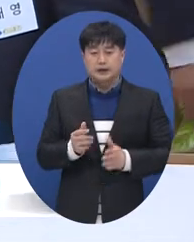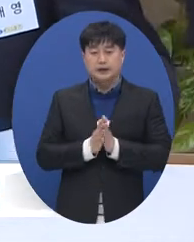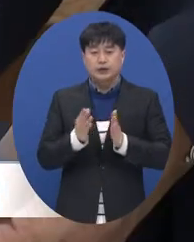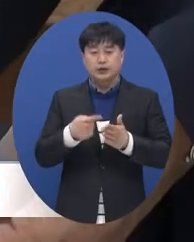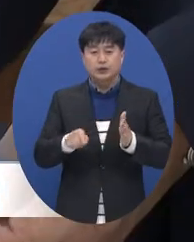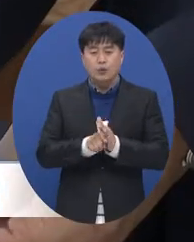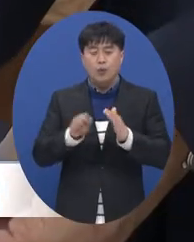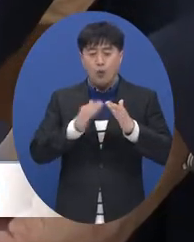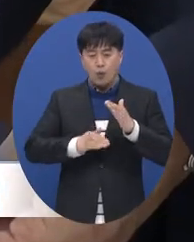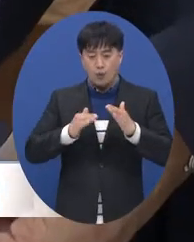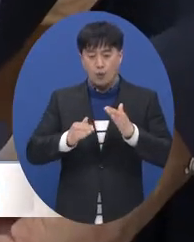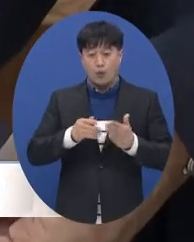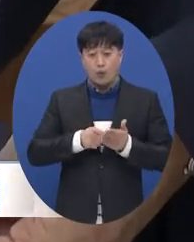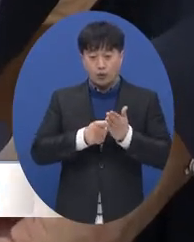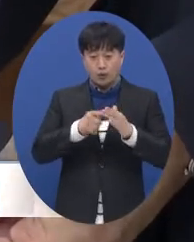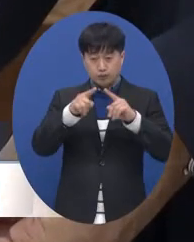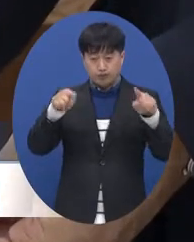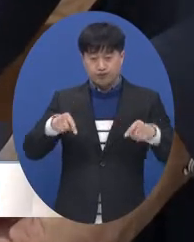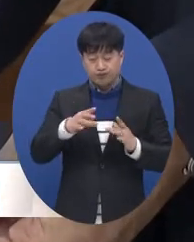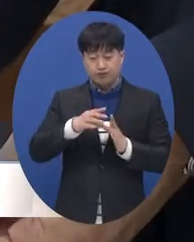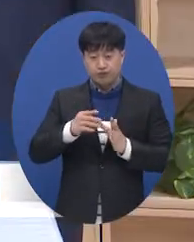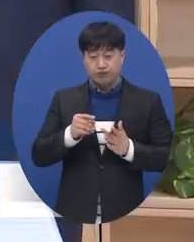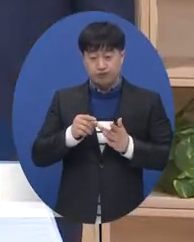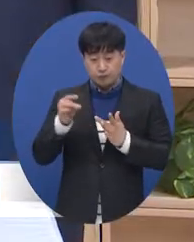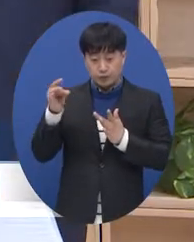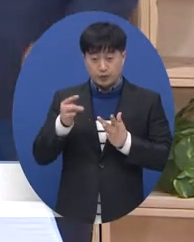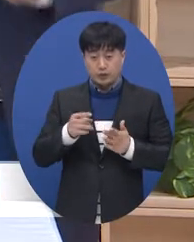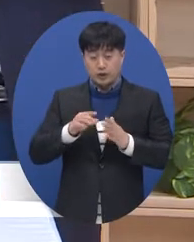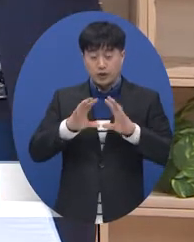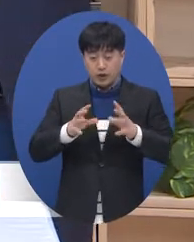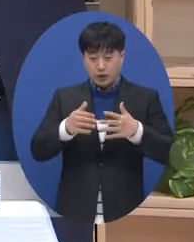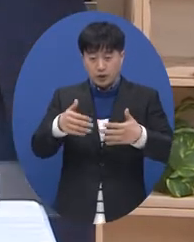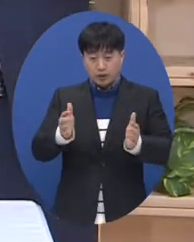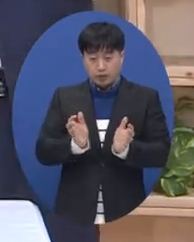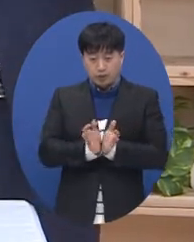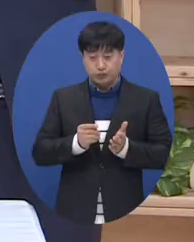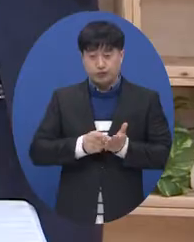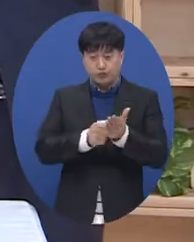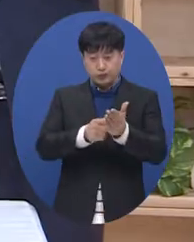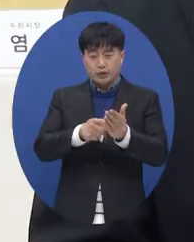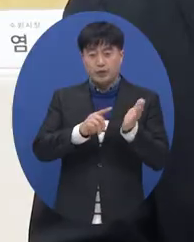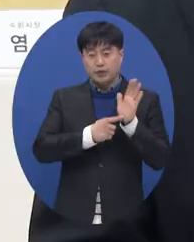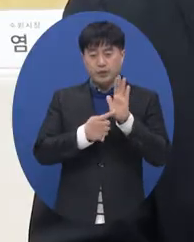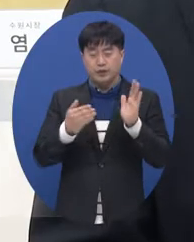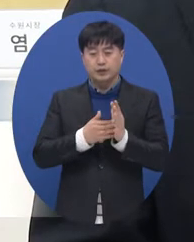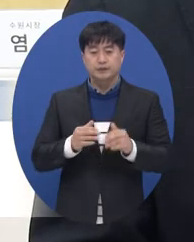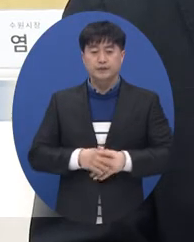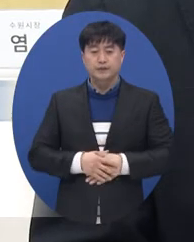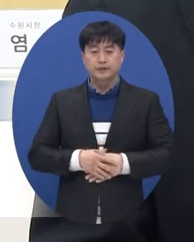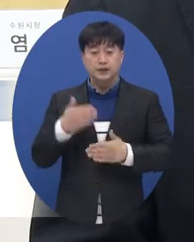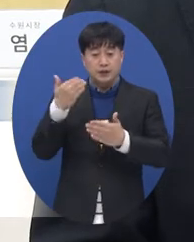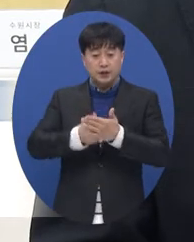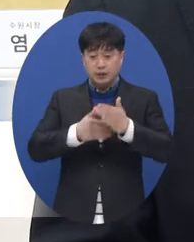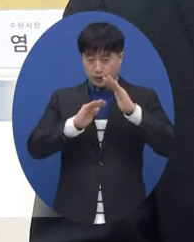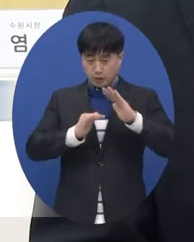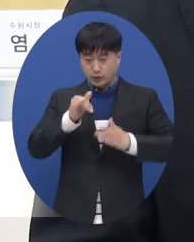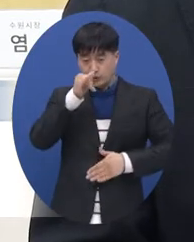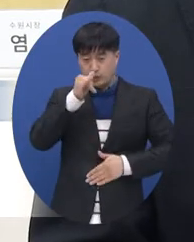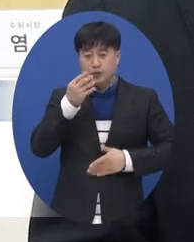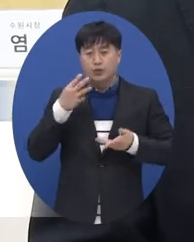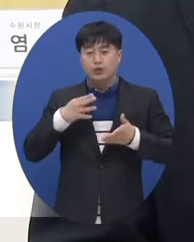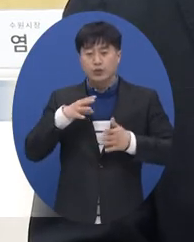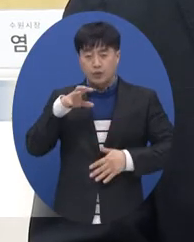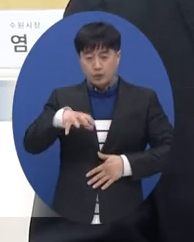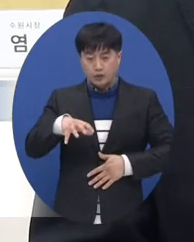공동 건의문을 채택하고 국토교통부에 이를 건의하겠다고 발표했습니다. 이제 남은 절차가 있는데